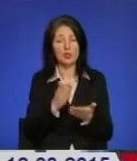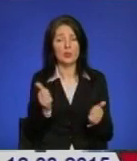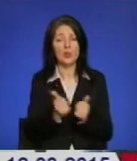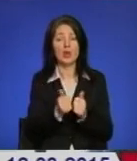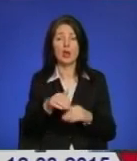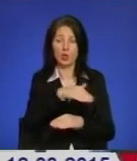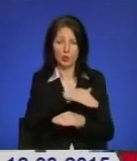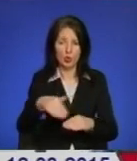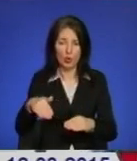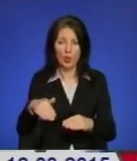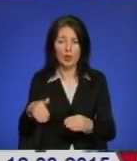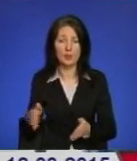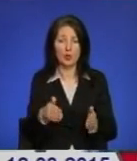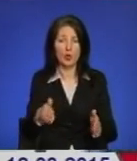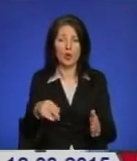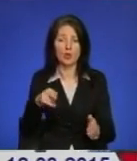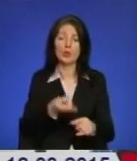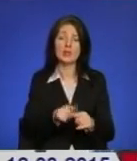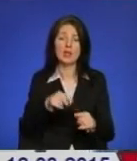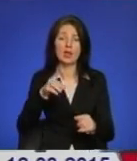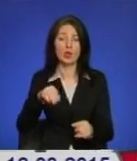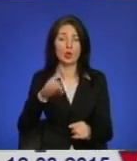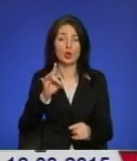тротуару, біля дороги, то по тротуар.